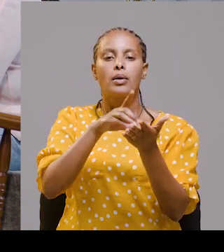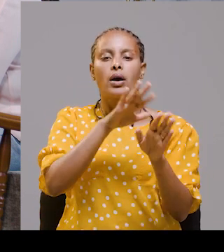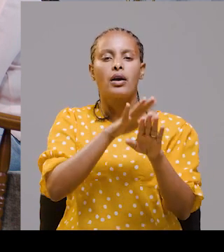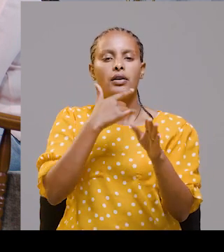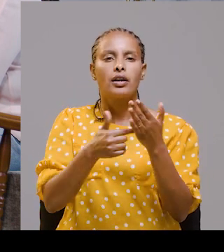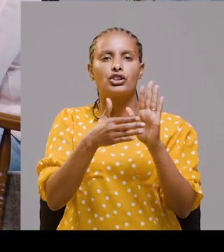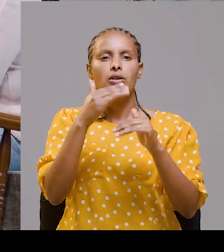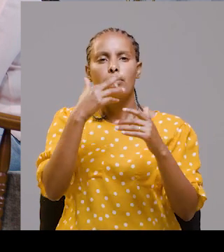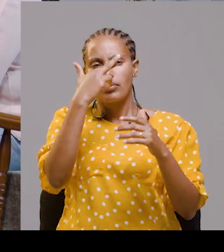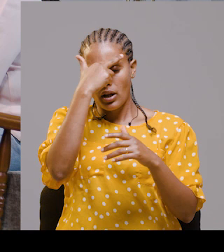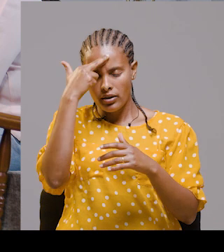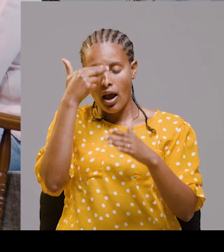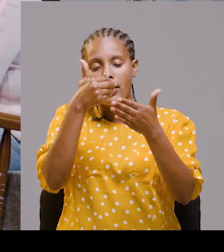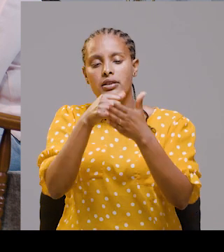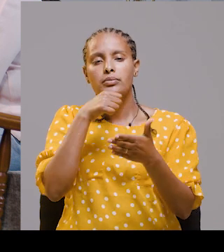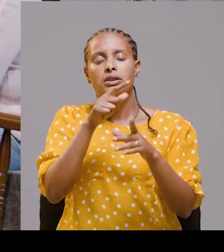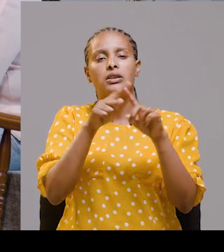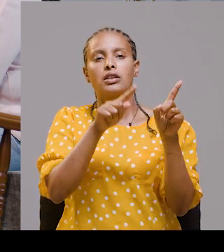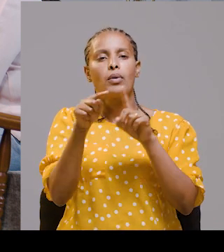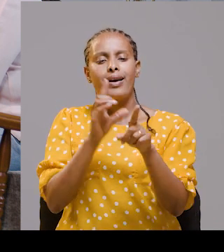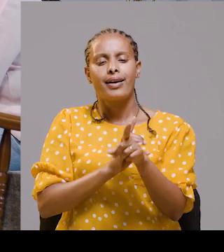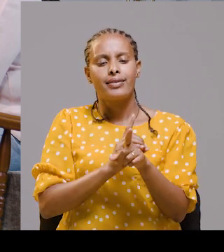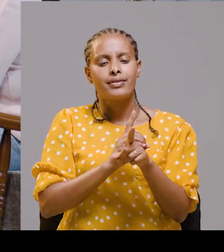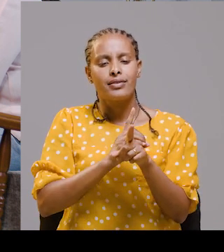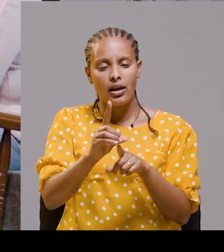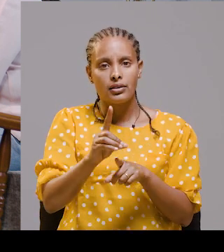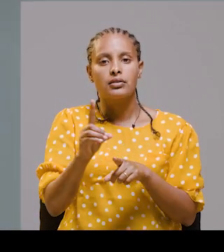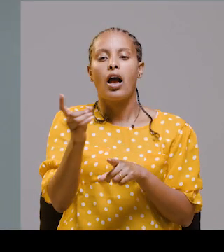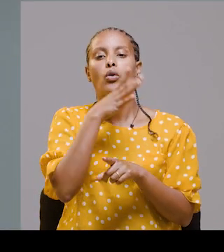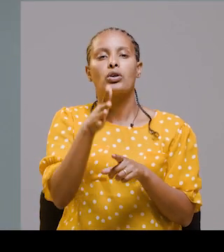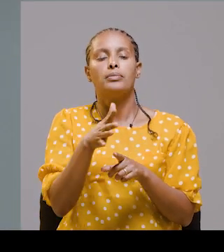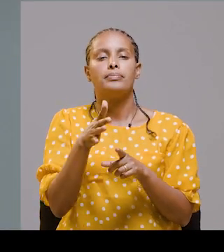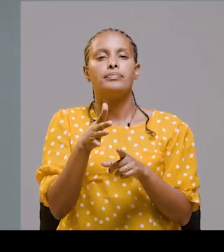ይሄ ችግር ምናልባት ያልደረሰበት ግን ዳይሬክትሊ ቪክቲም ያልሆነ